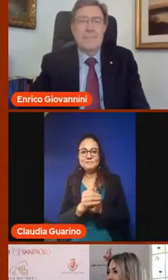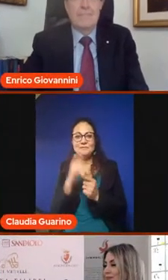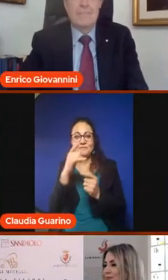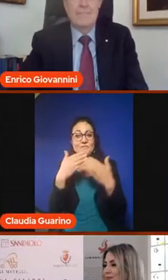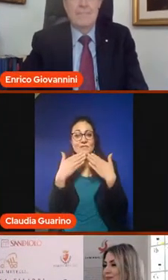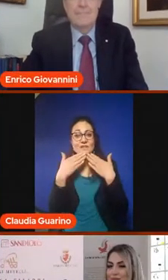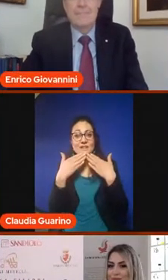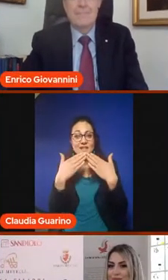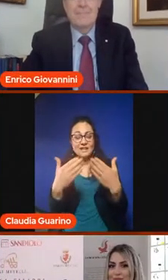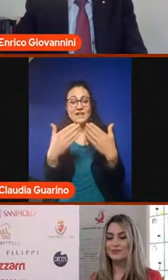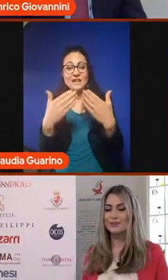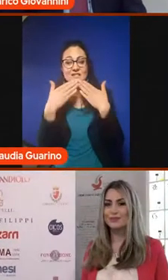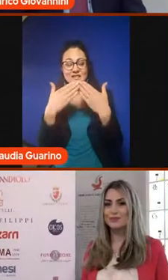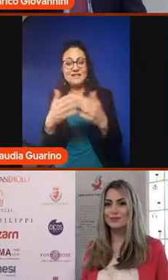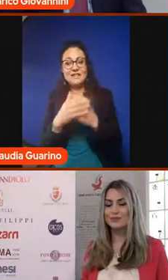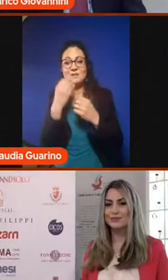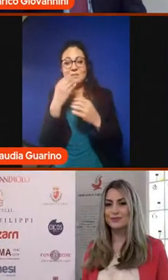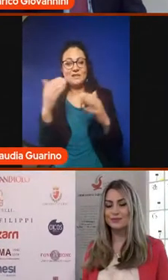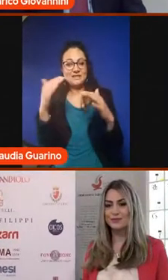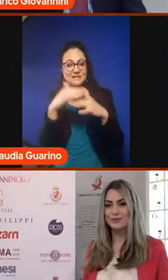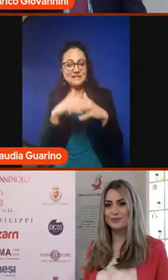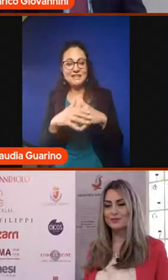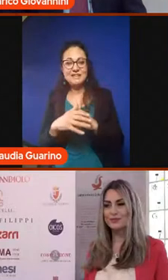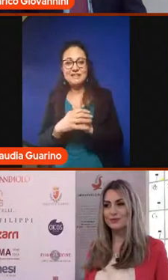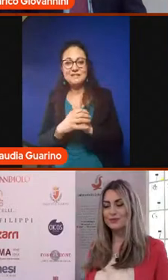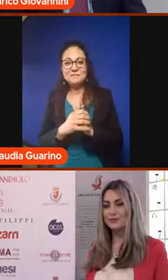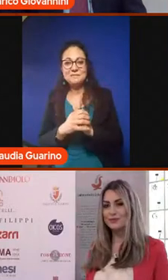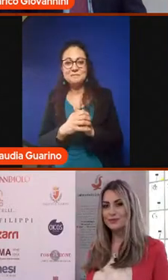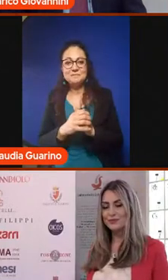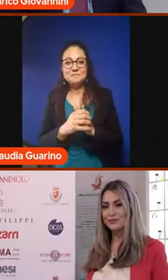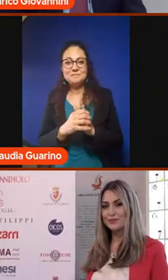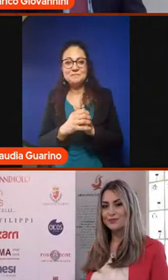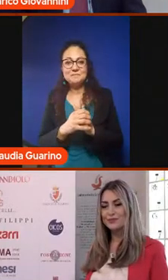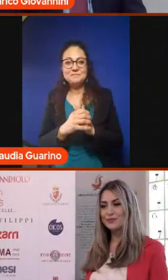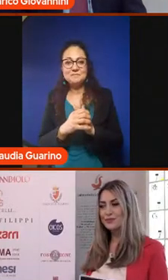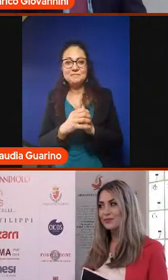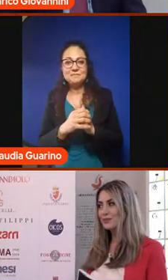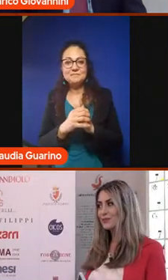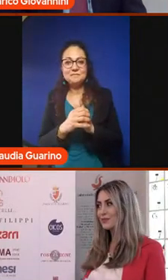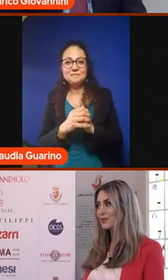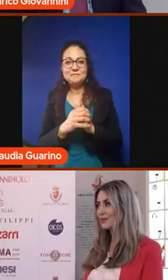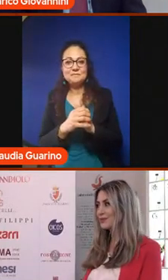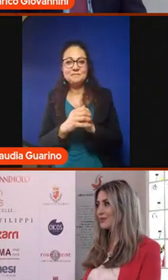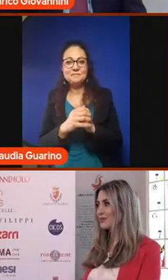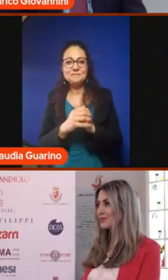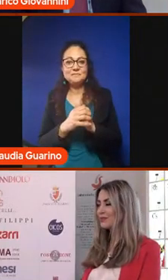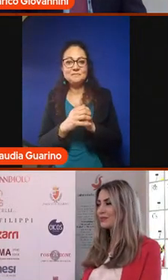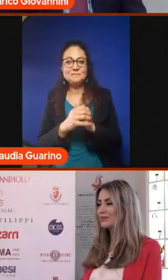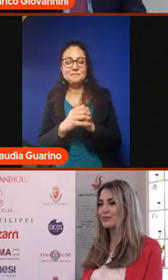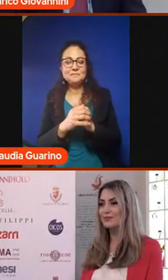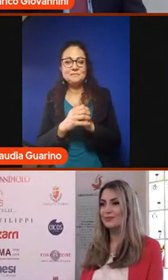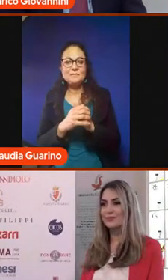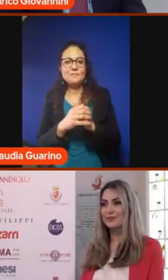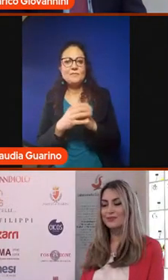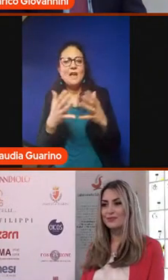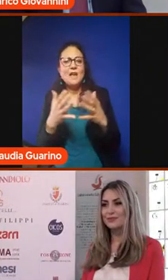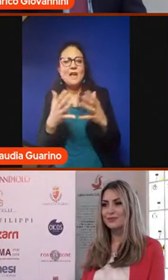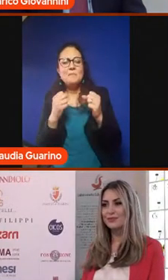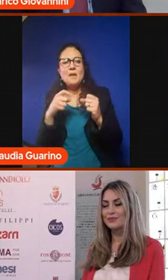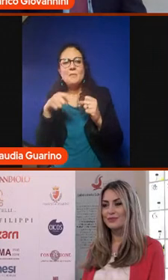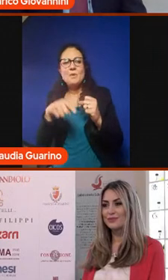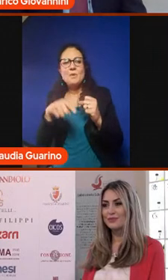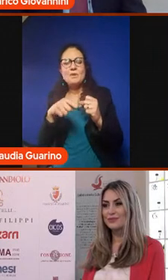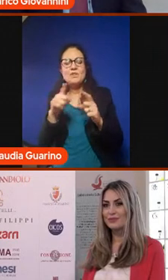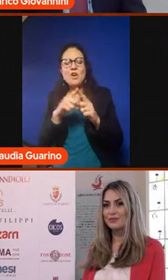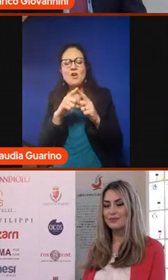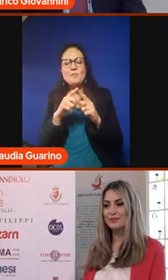Giovannini parliamo, cambiamo argomento, ma fino a un certo punto, e veniamo su quanto sta